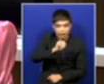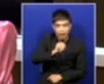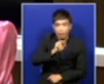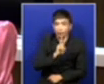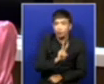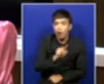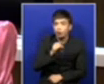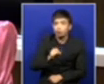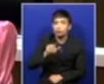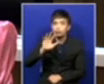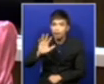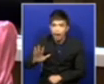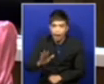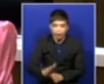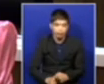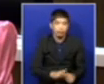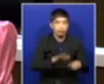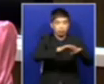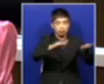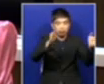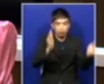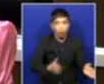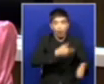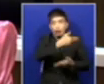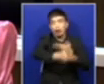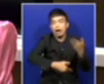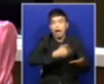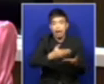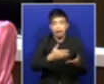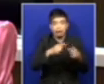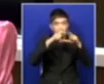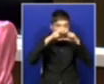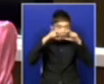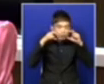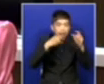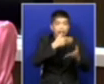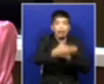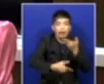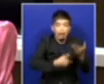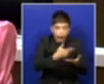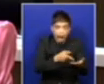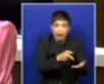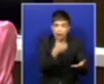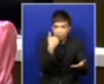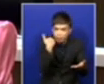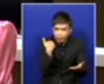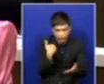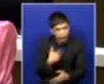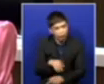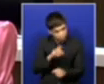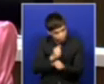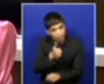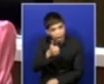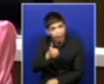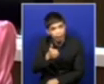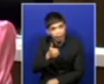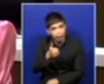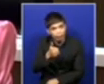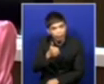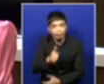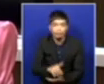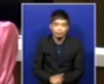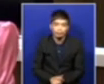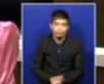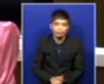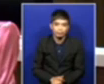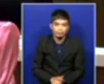ตั้งโต๊ะขายหน้าทำเนียบรัฐบาลเลยเอากับเขาสิครับท่านประธานครับแบบนี้ก็ได้ด้วยเหรอผมอยากจะบอกท่านประ